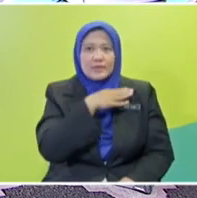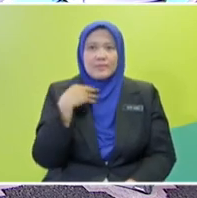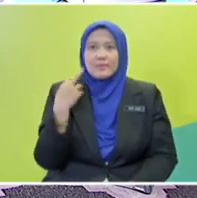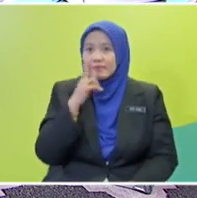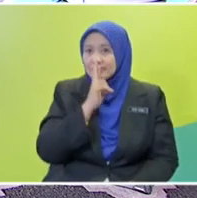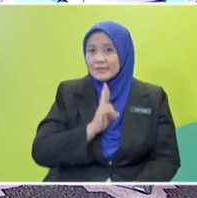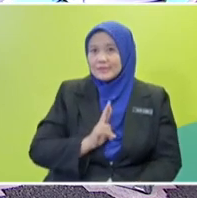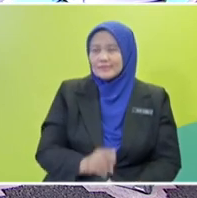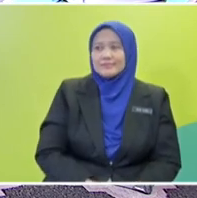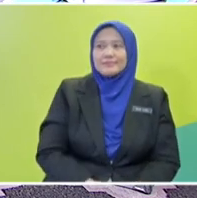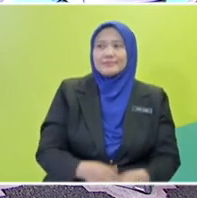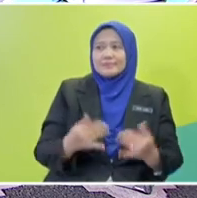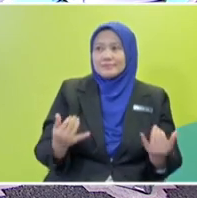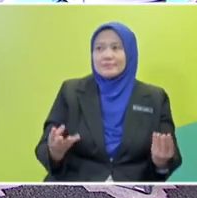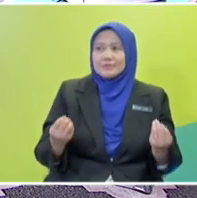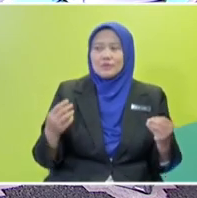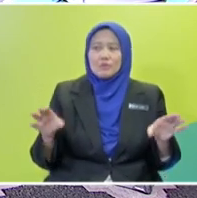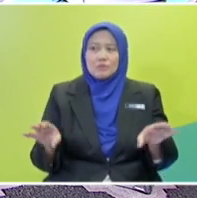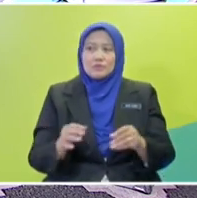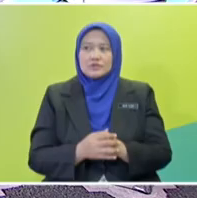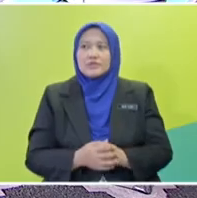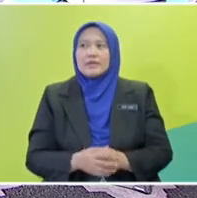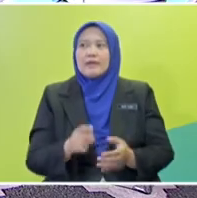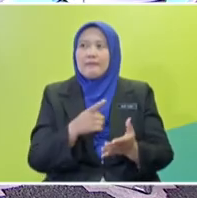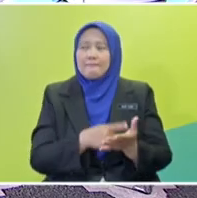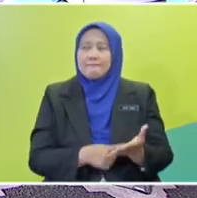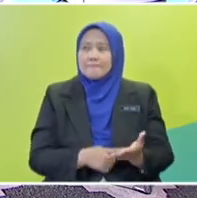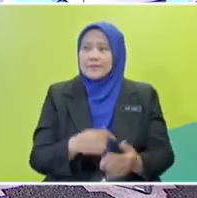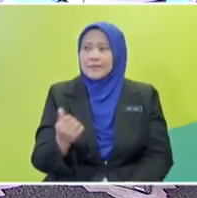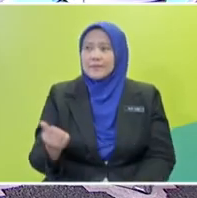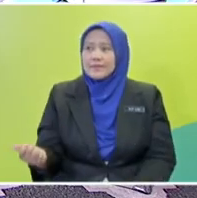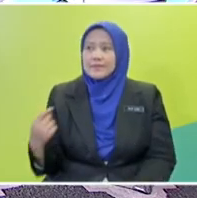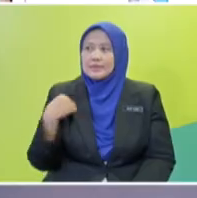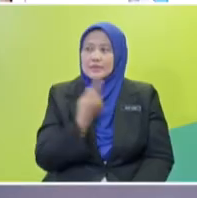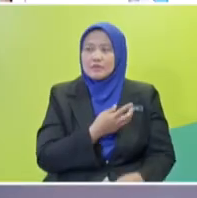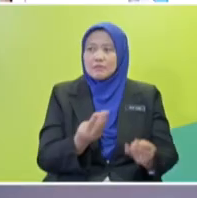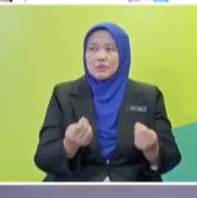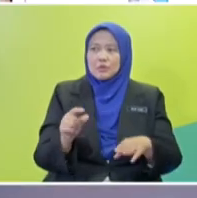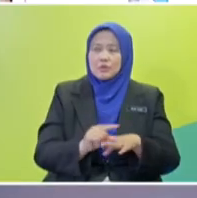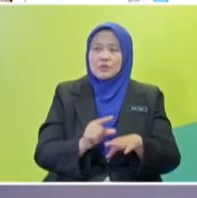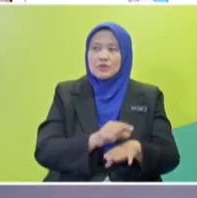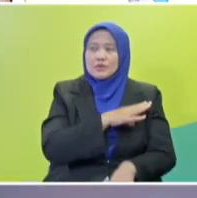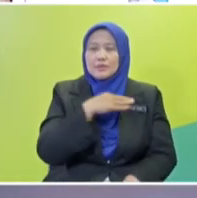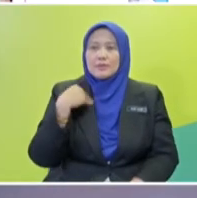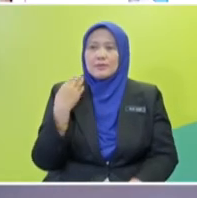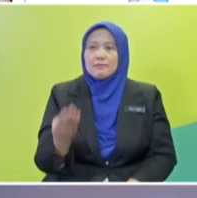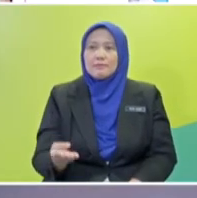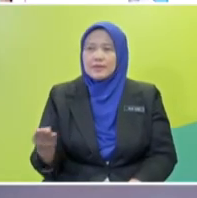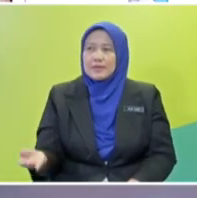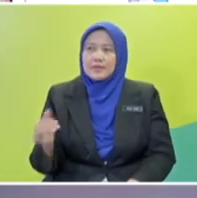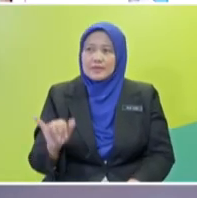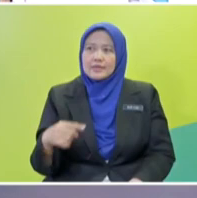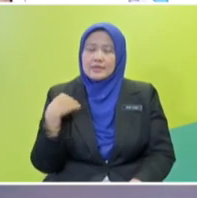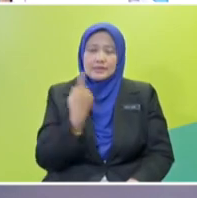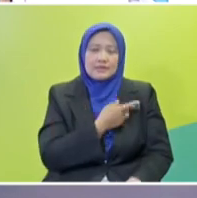nih jadi kita buat yang ini kita kena tahu dulu oke apa peralatan yang kita guna Apa bahan yang kita perlukan bila tidak tahu bahan tuh kita